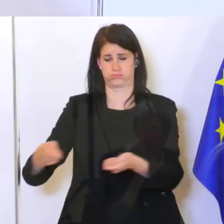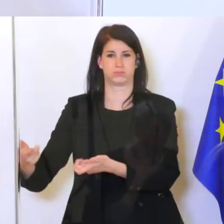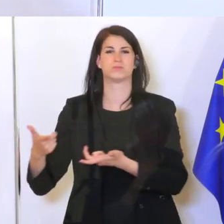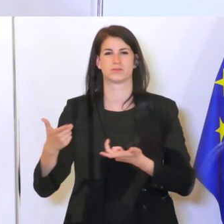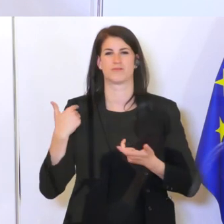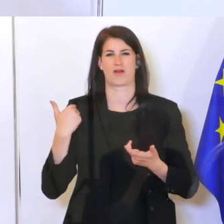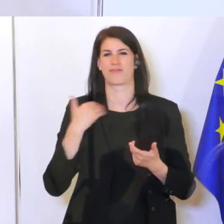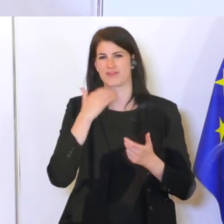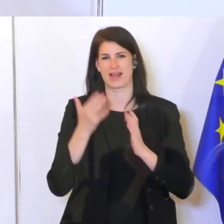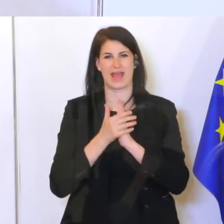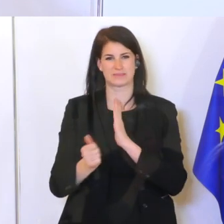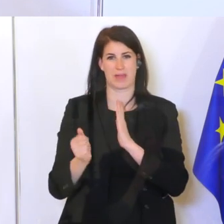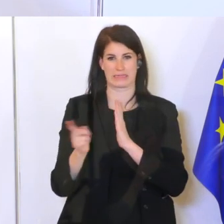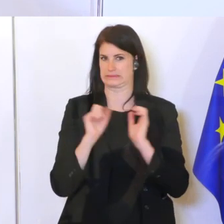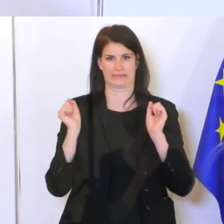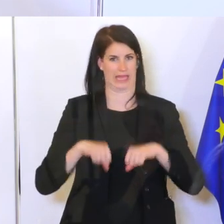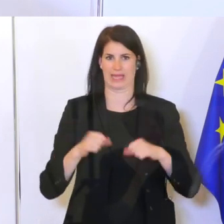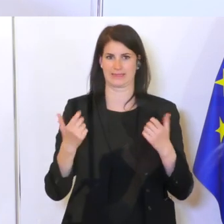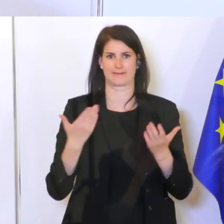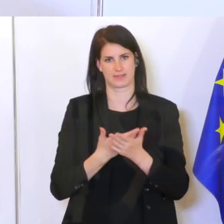auf sachliche Anregungen zu reagieren.